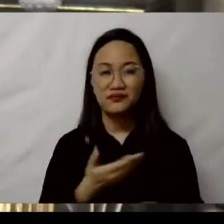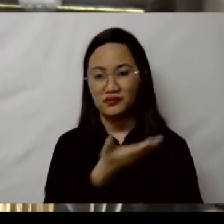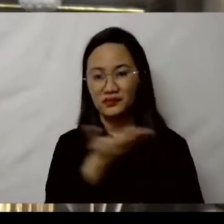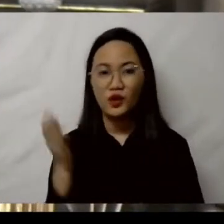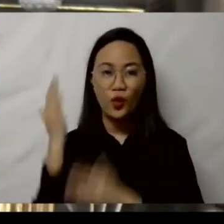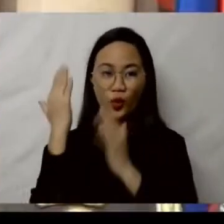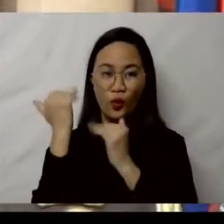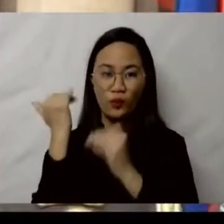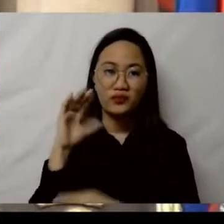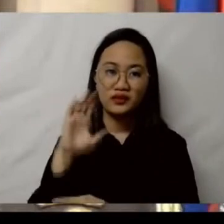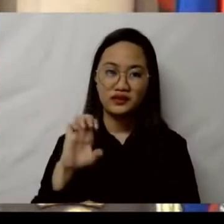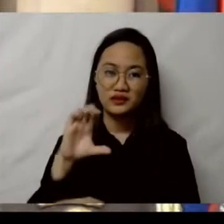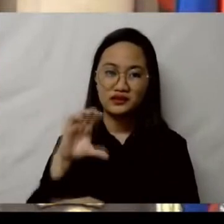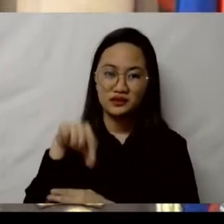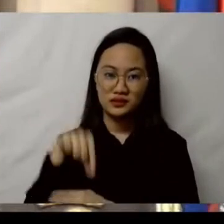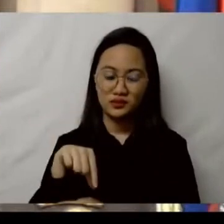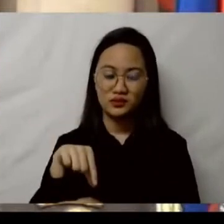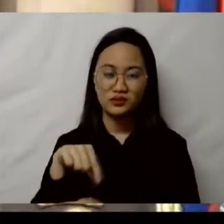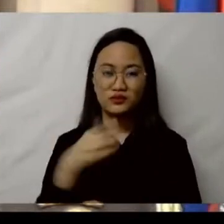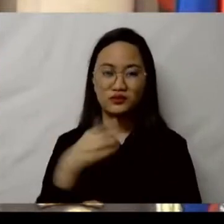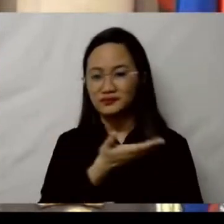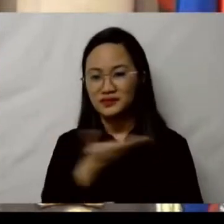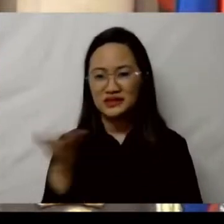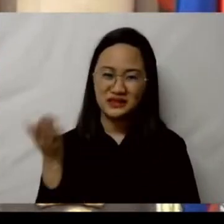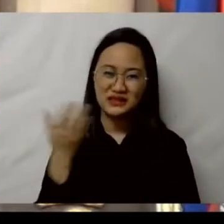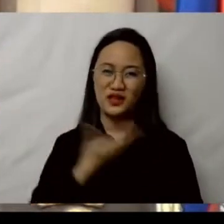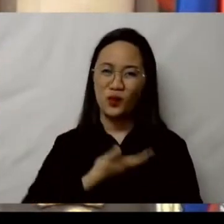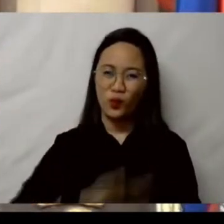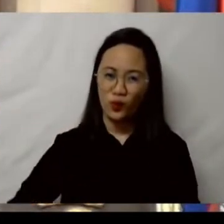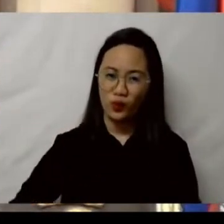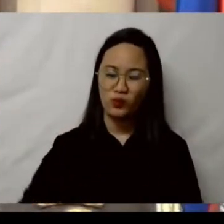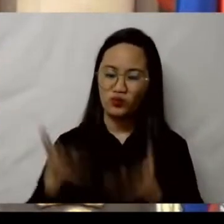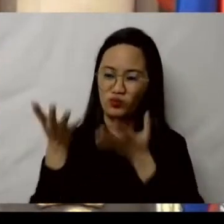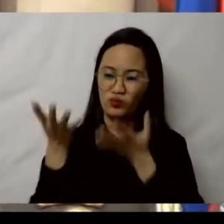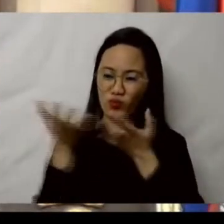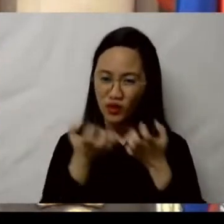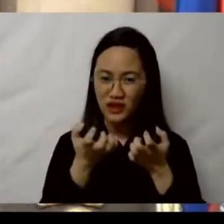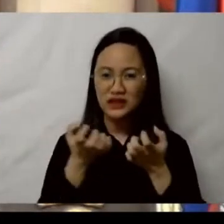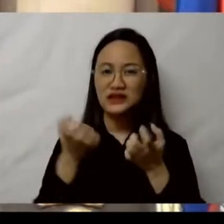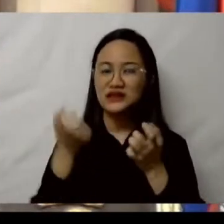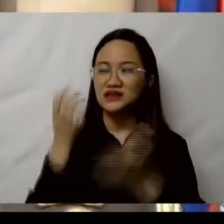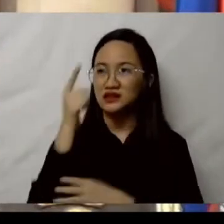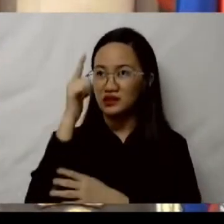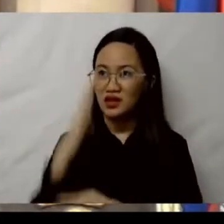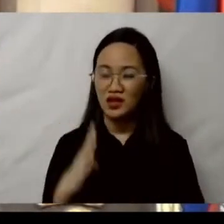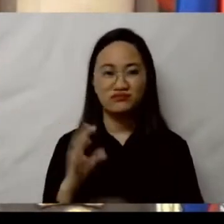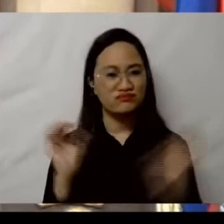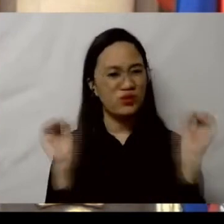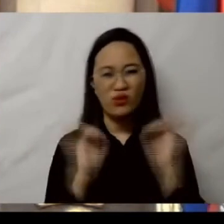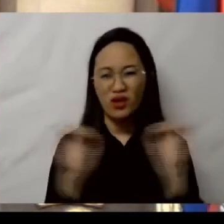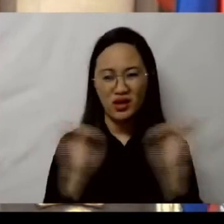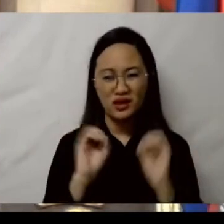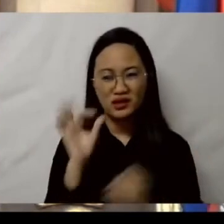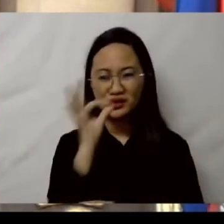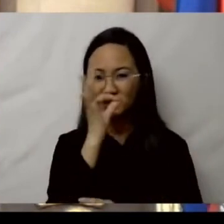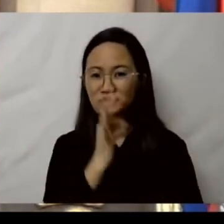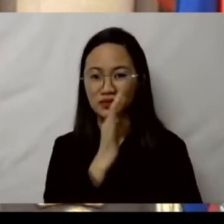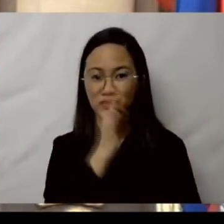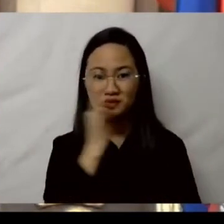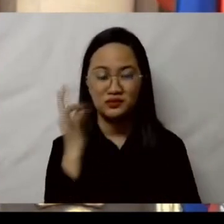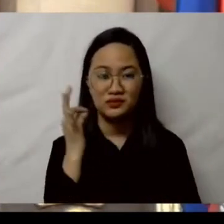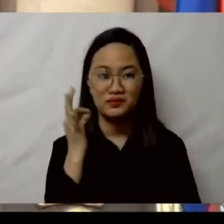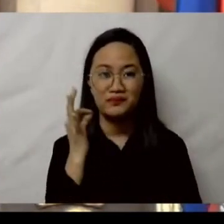magutom din tayo sa Diyos. Walang communion. Well, there's spiritual communion.